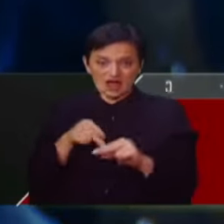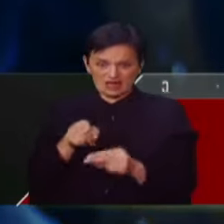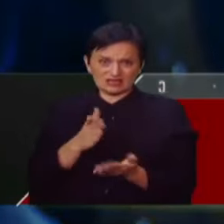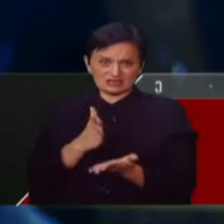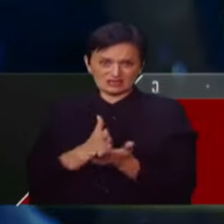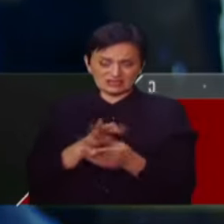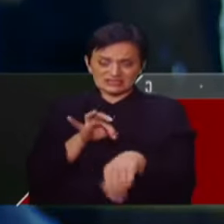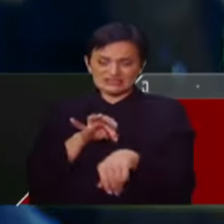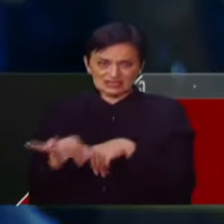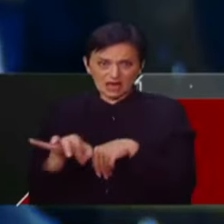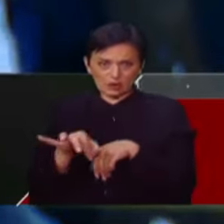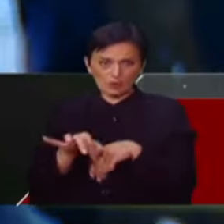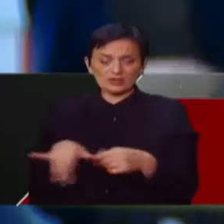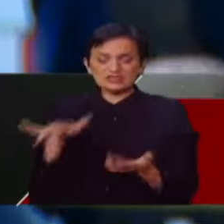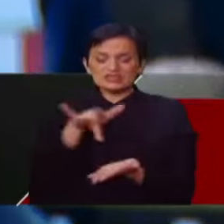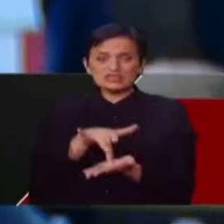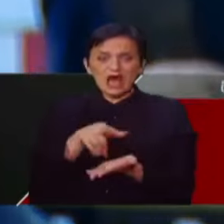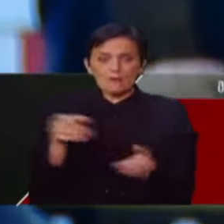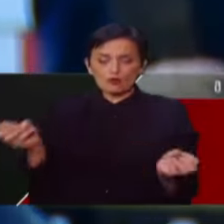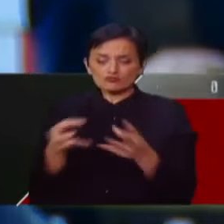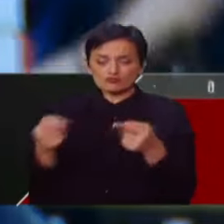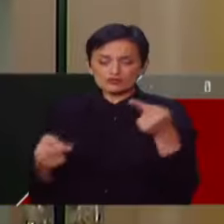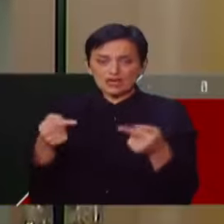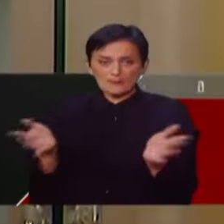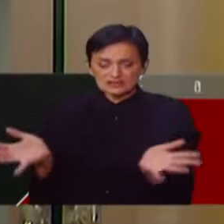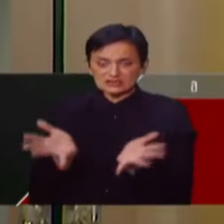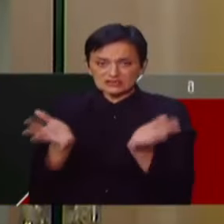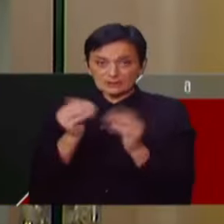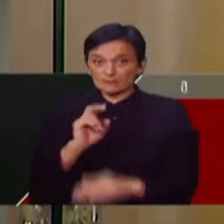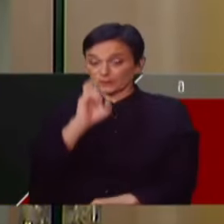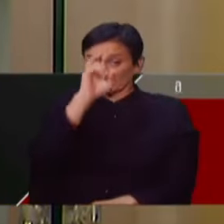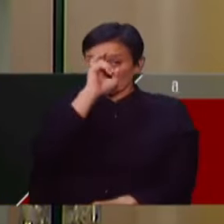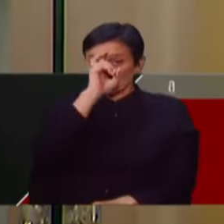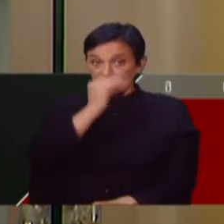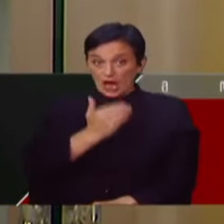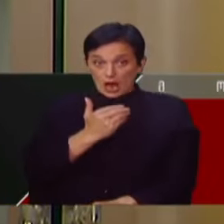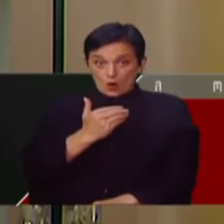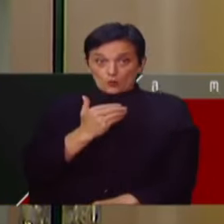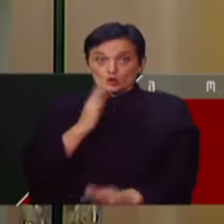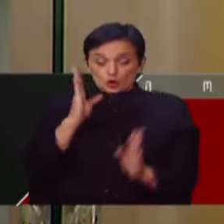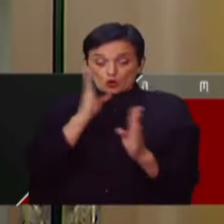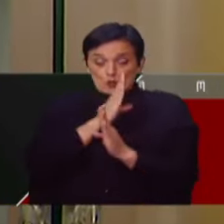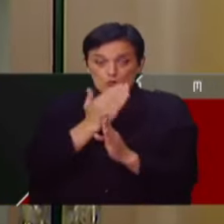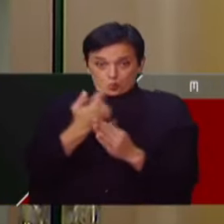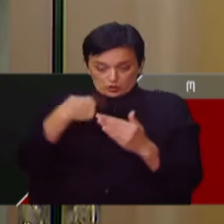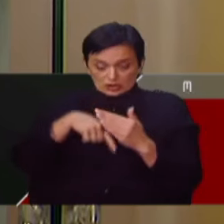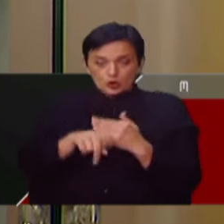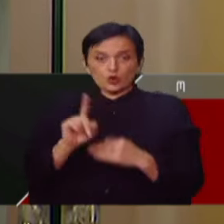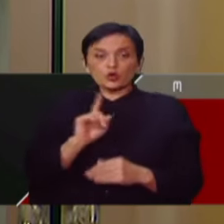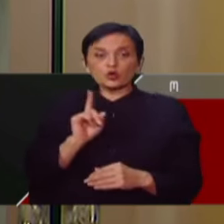არის ძალადობის და სამოქალაქო დაპირისპირების წახალისება. ხელისუფლების ჰუმანური ბუნებიდან გამომდინარე,